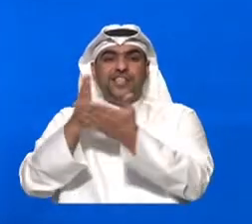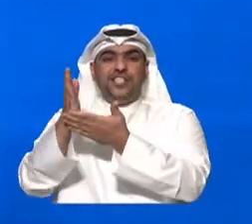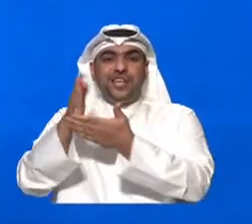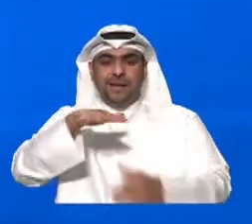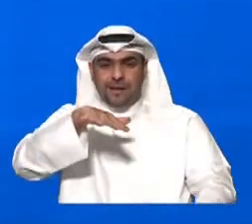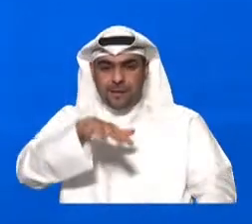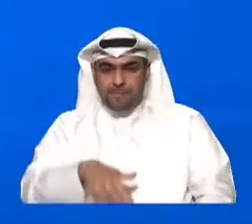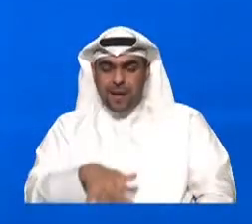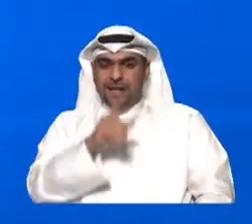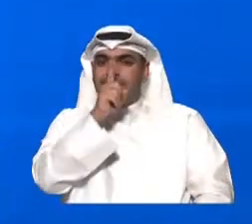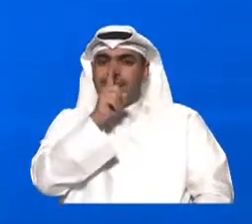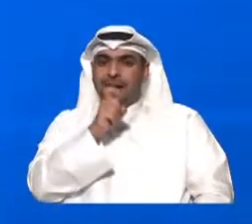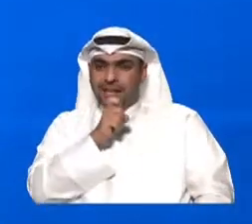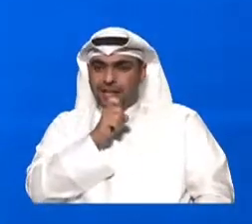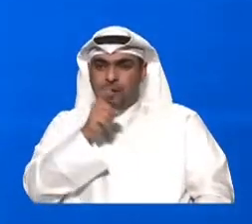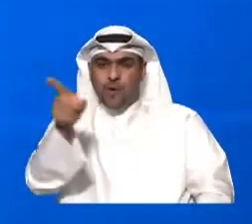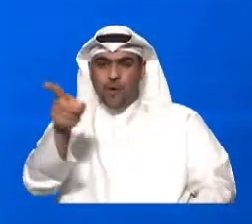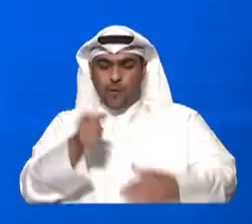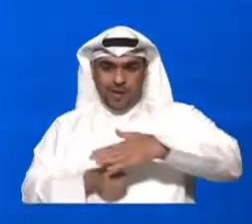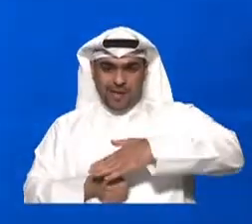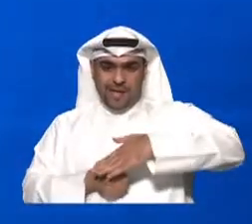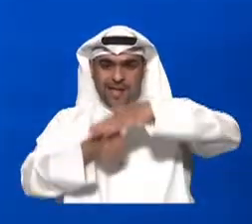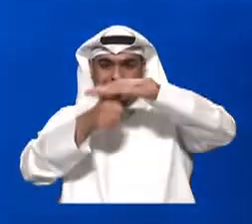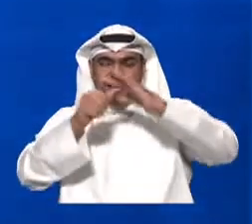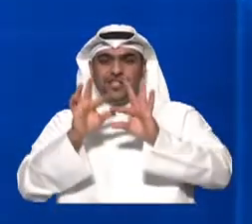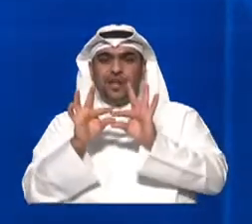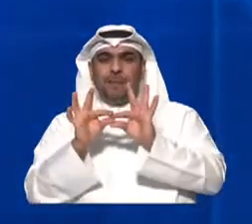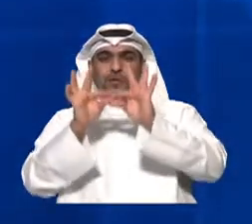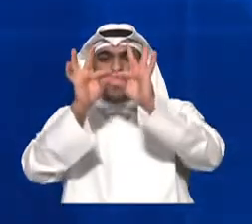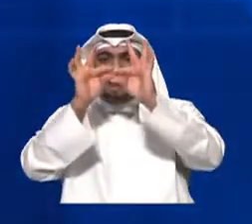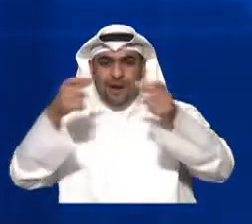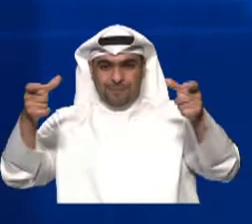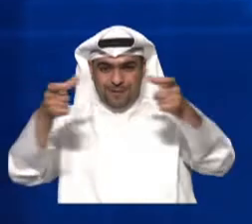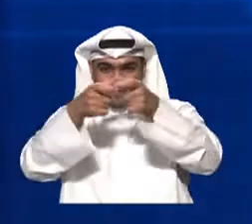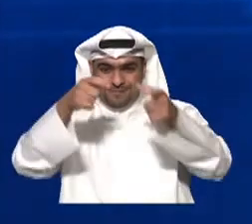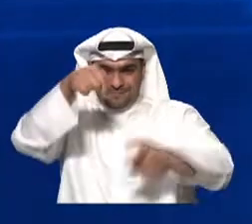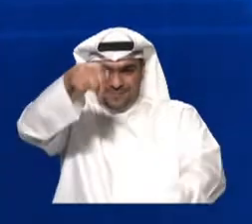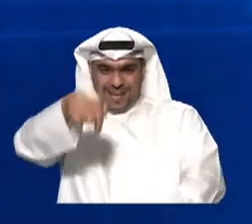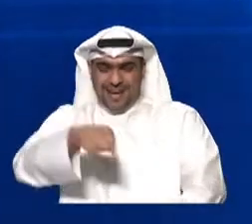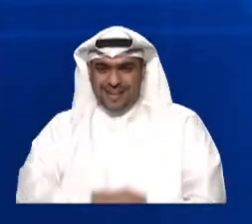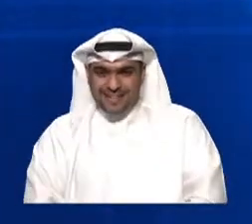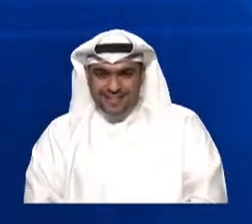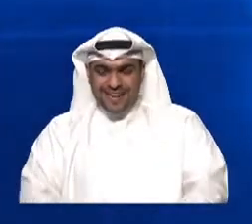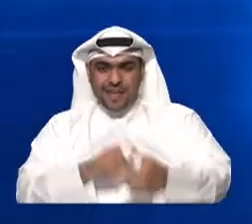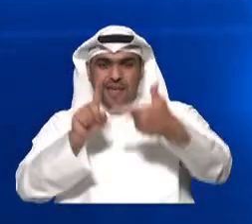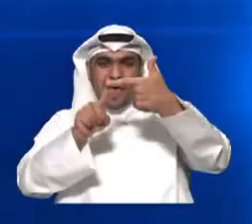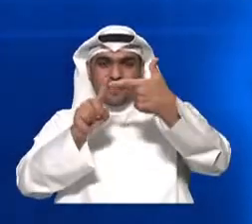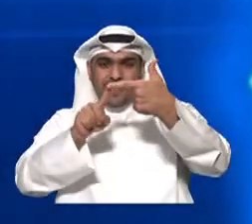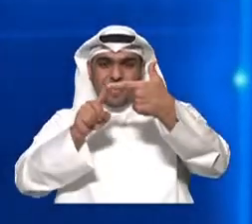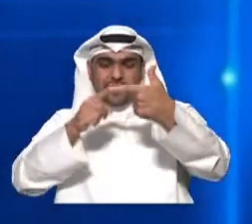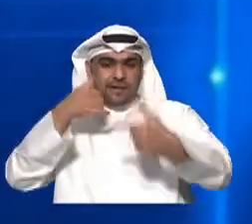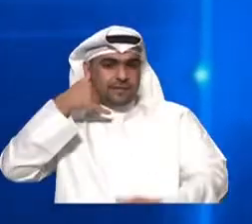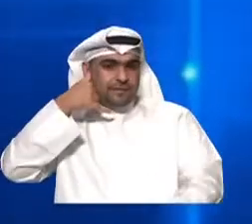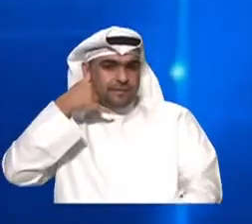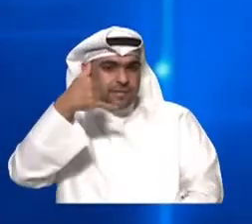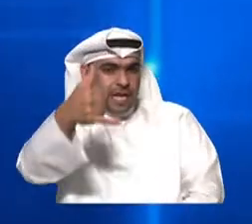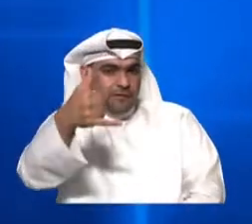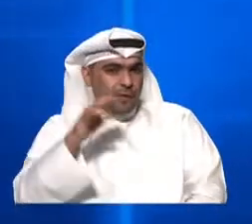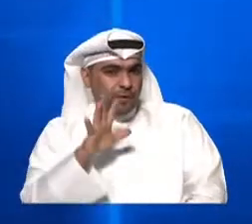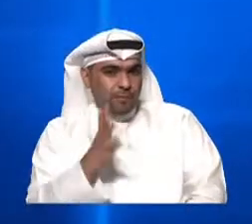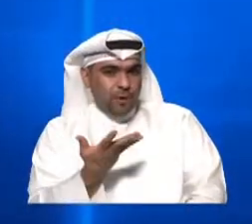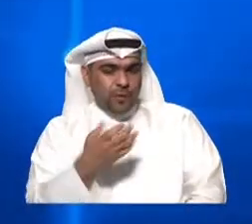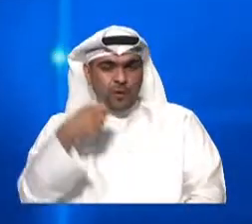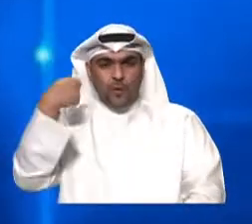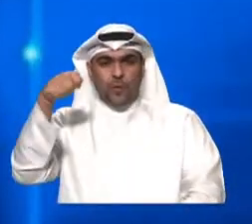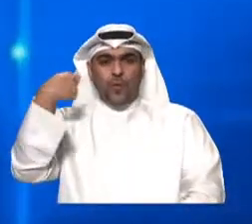لجامعة الدول العربية الشيخ محمد بن عبد الرحمن آل ثاني، ووزير خارجية جمهورية مصر العربية الشقيقة